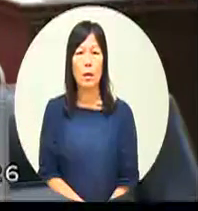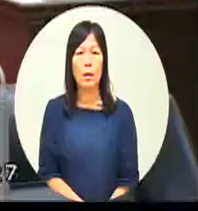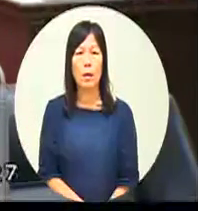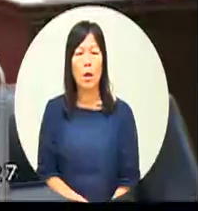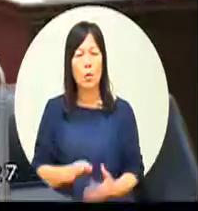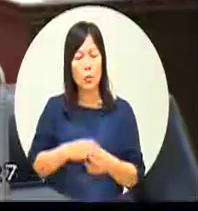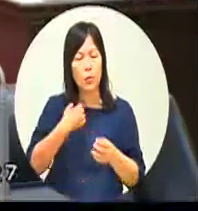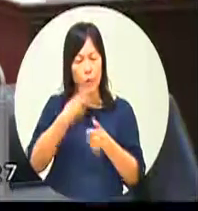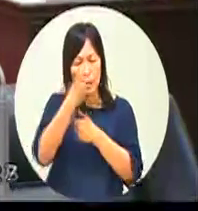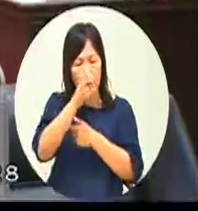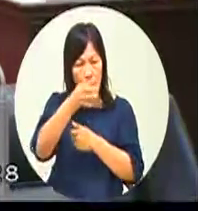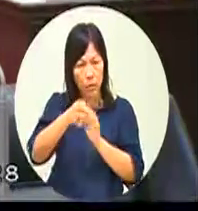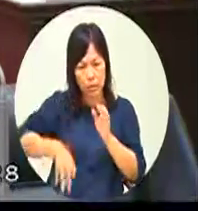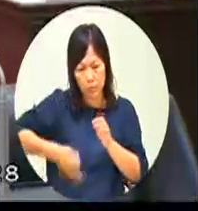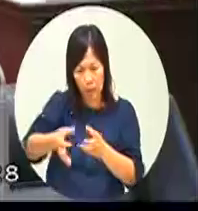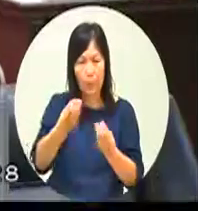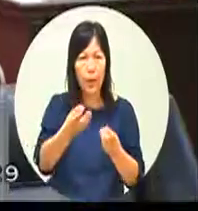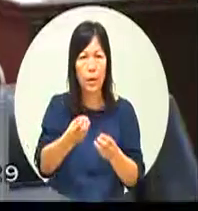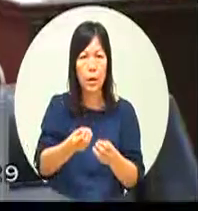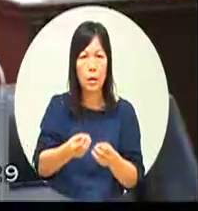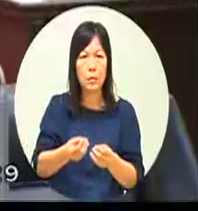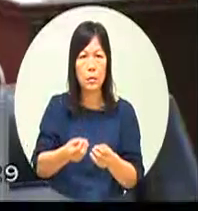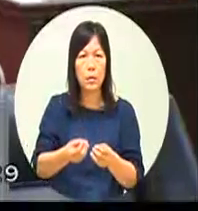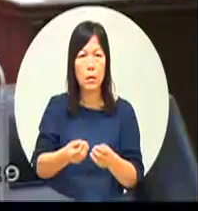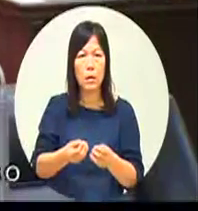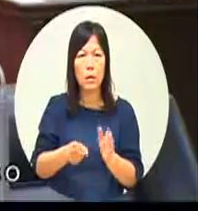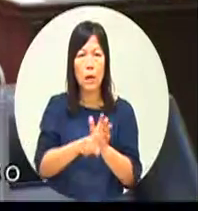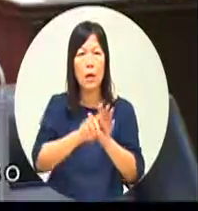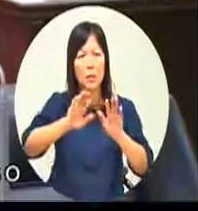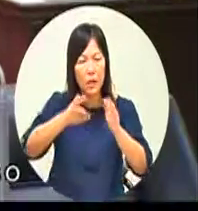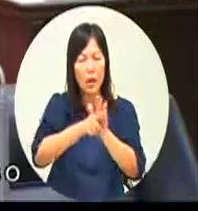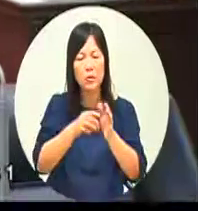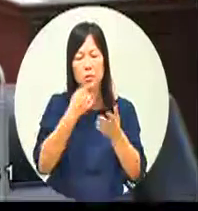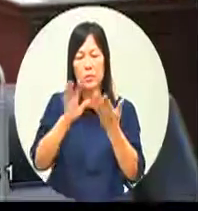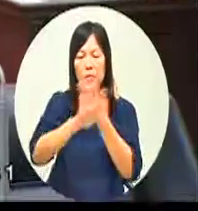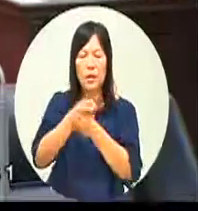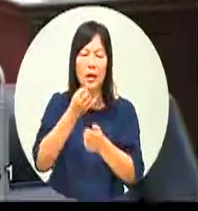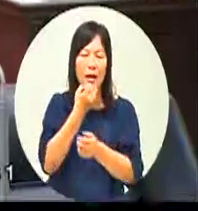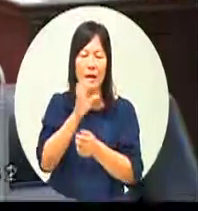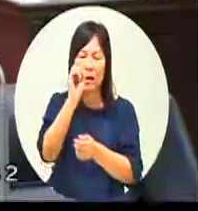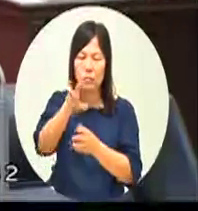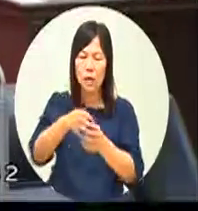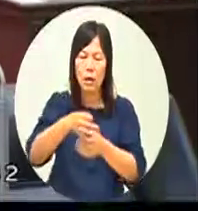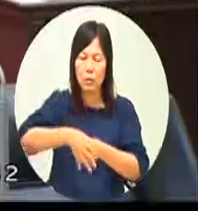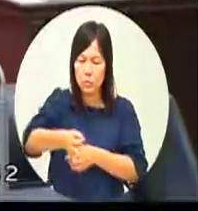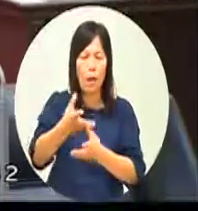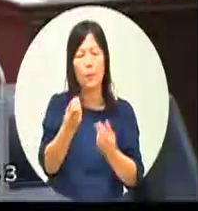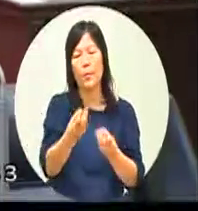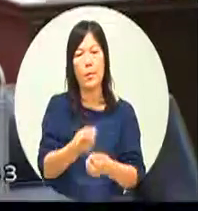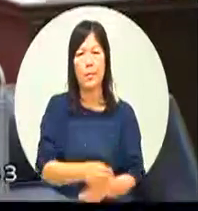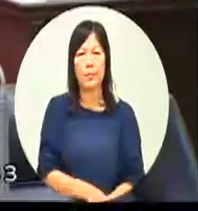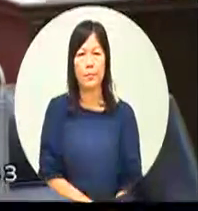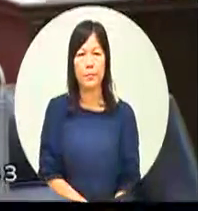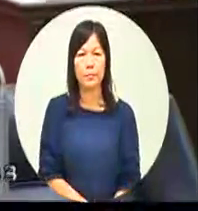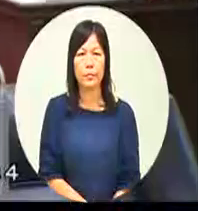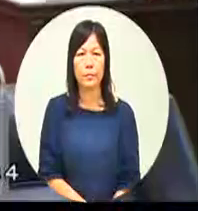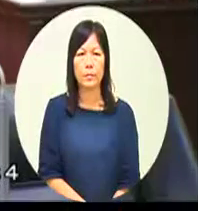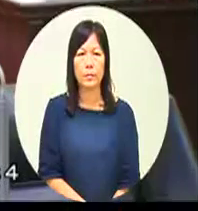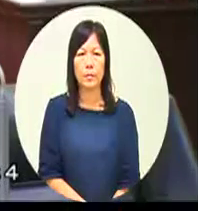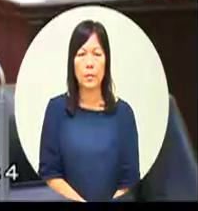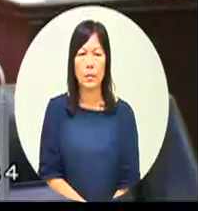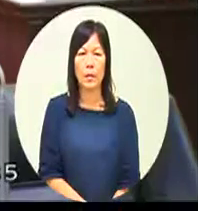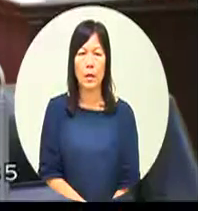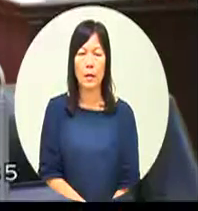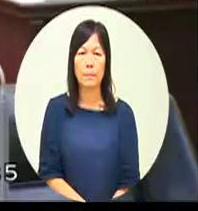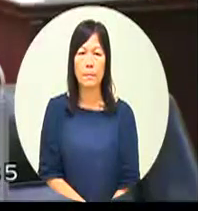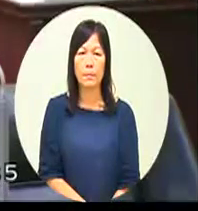个管理费的住户大概也知道没有人会跟他们催收了。那这部分我有问过那个都发局这边，